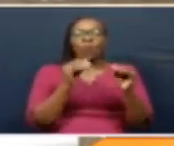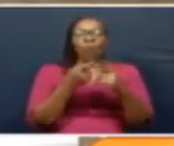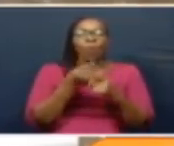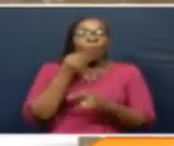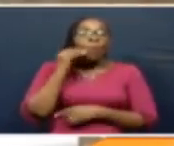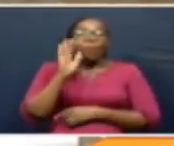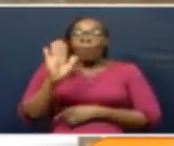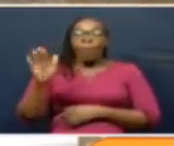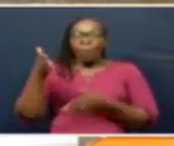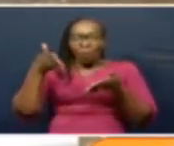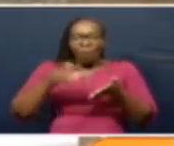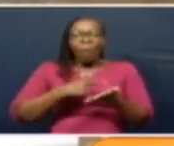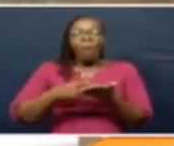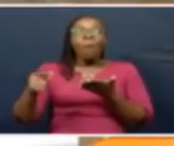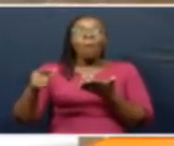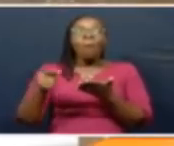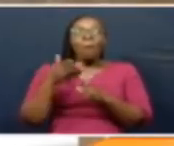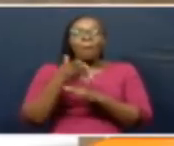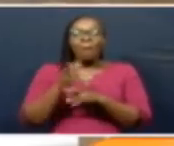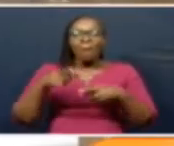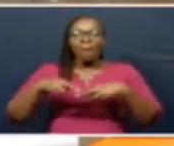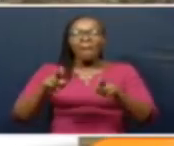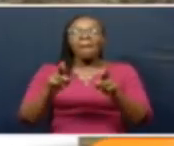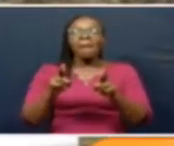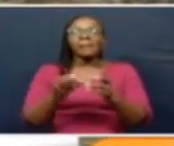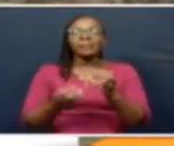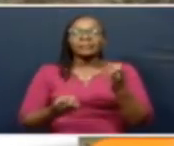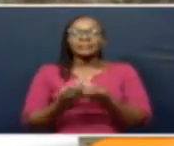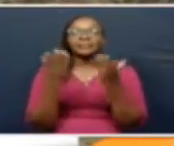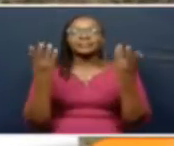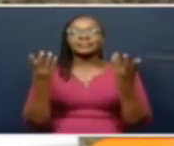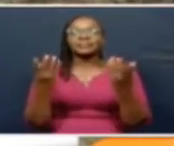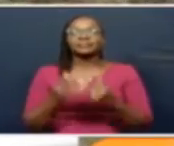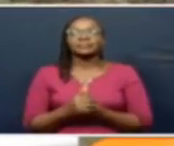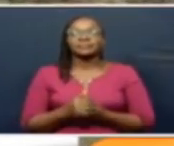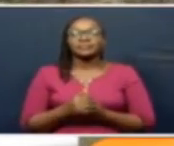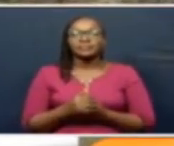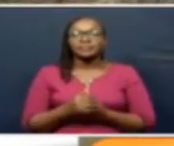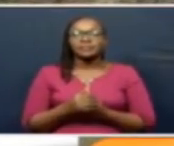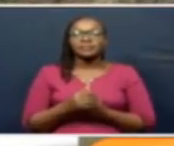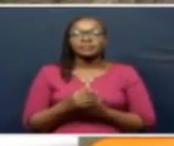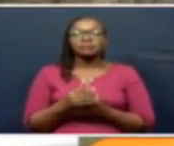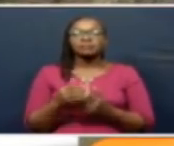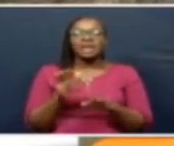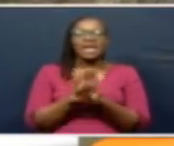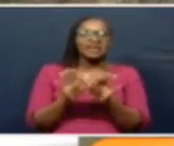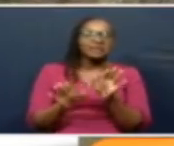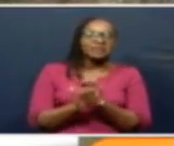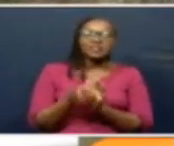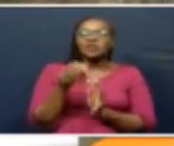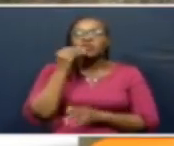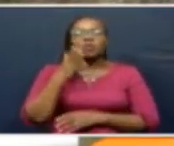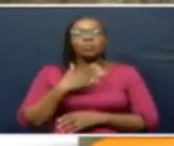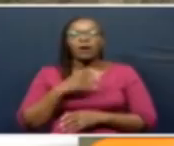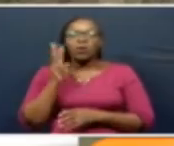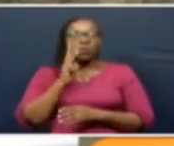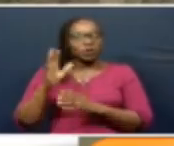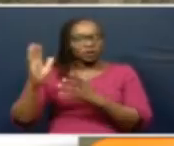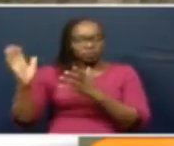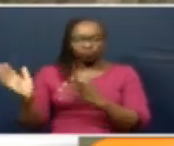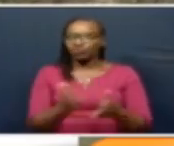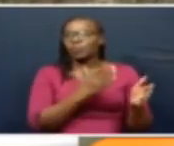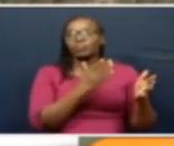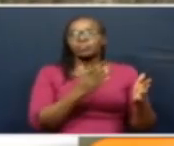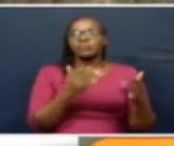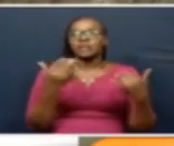hii baada ya mtu Tana kuvunja kingo zake. Chakula yetu ya nyumbani, vyombo ya nyumbani yote yanaenda na maji.